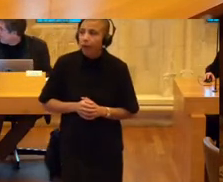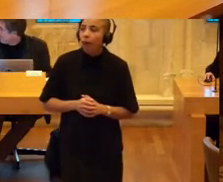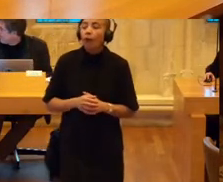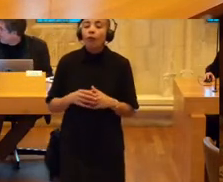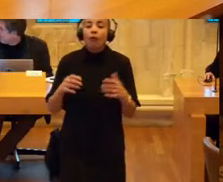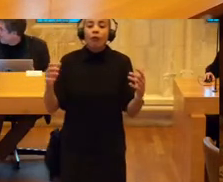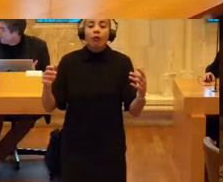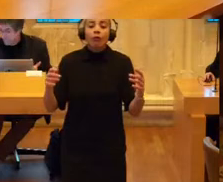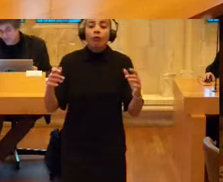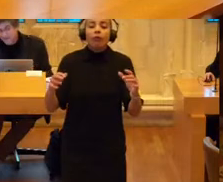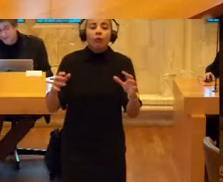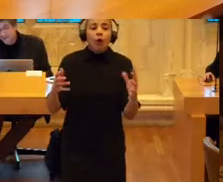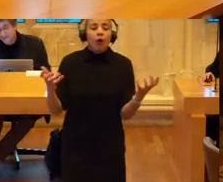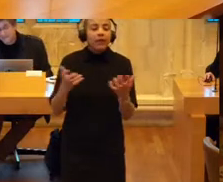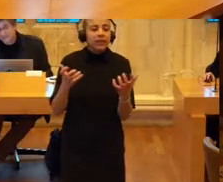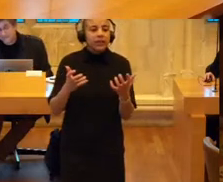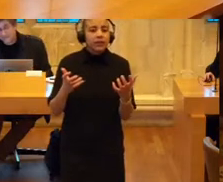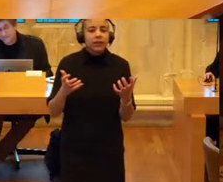avec